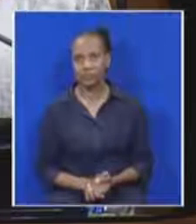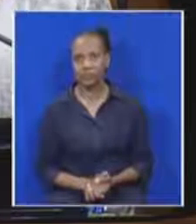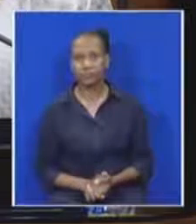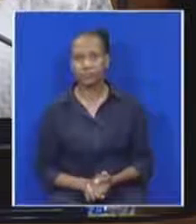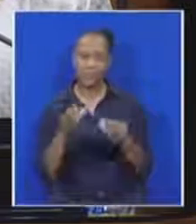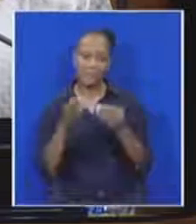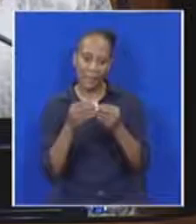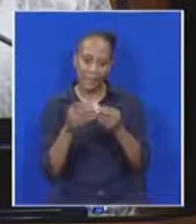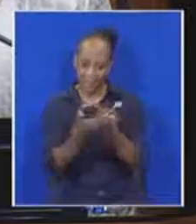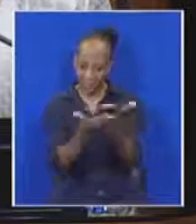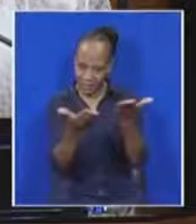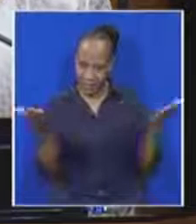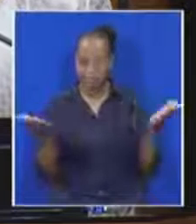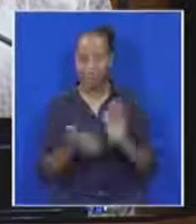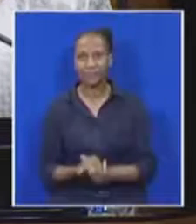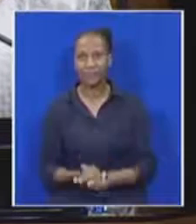Honorable members.